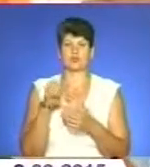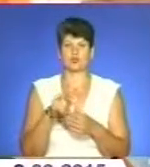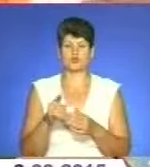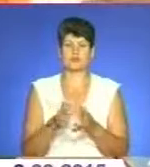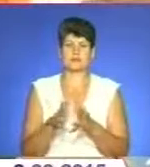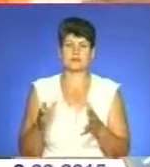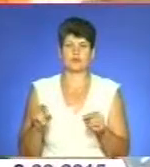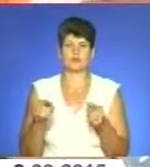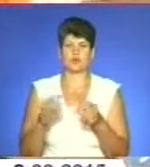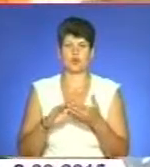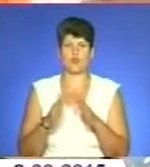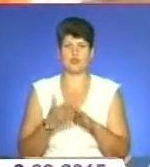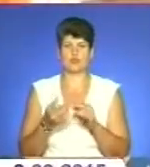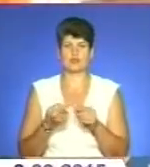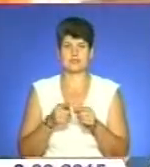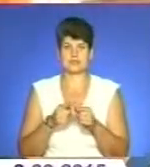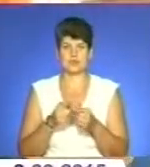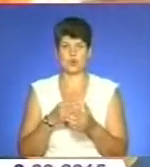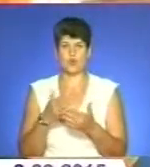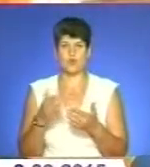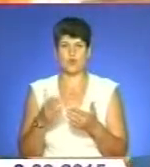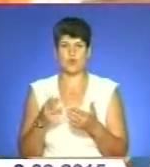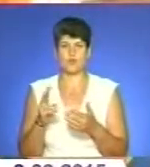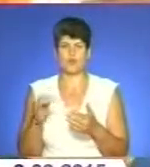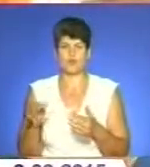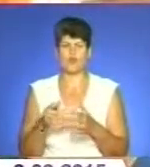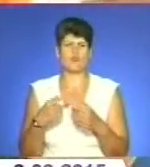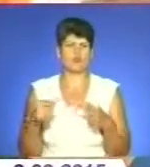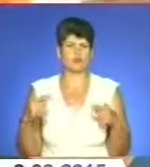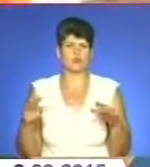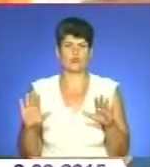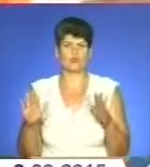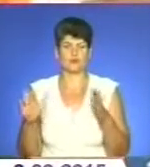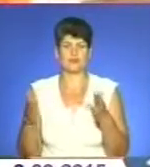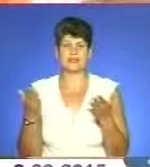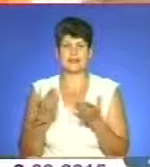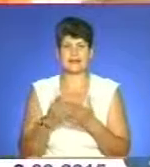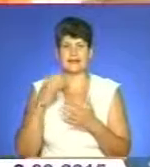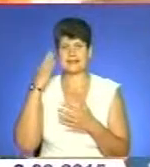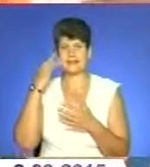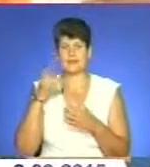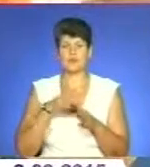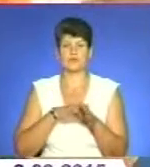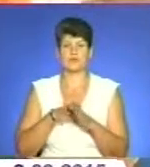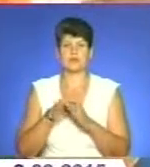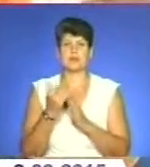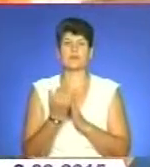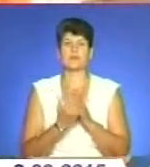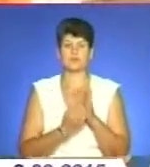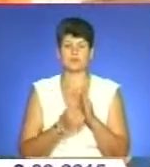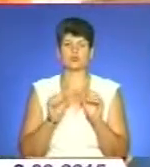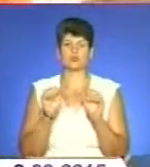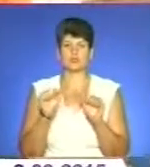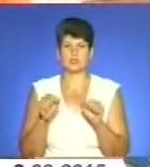створити умови для цієї комунікації. В будь-якому випадку, коли є певні ідеї по реалізації програм щодо